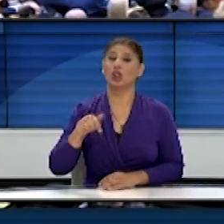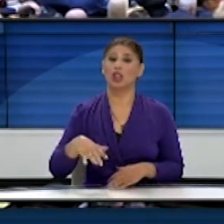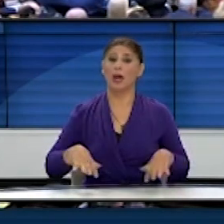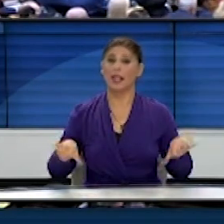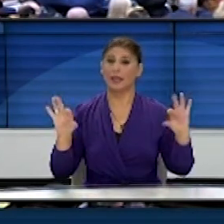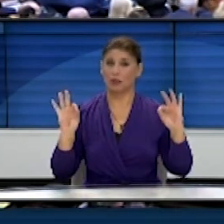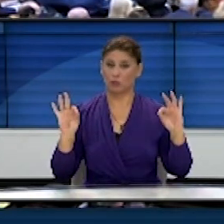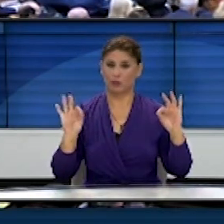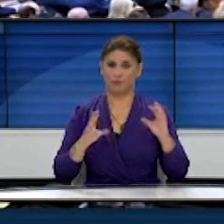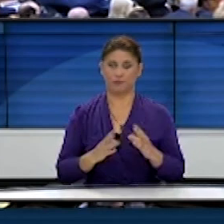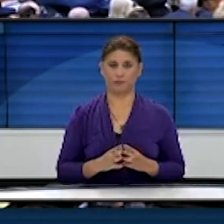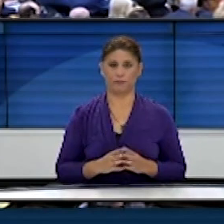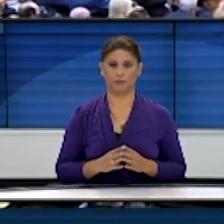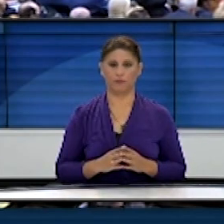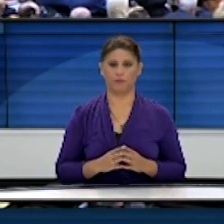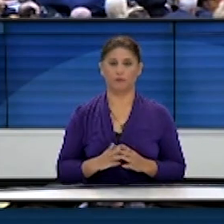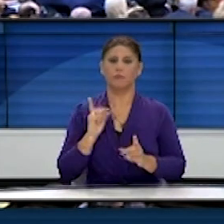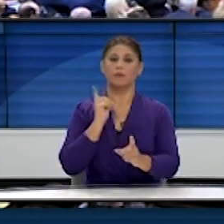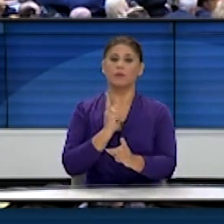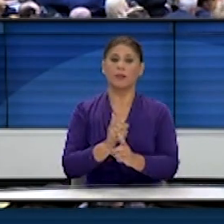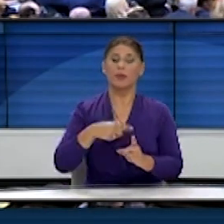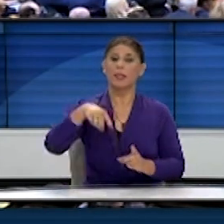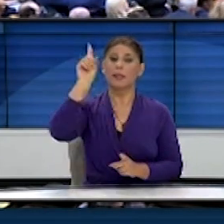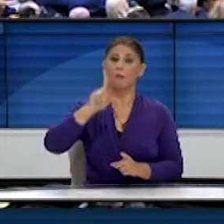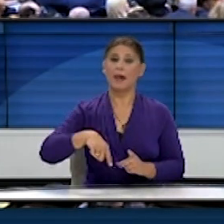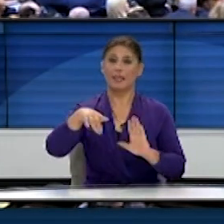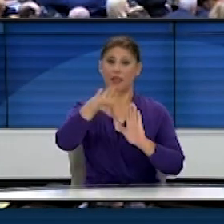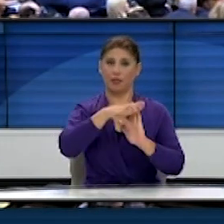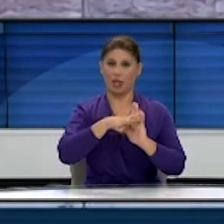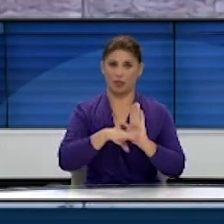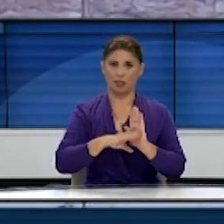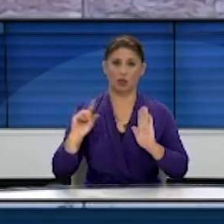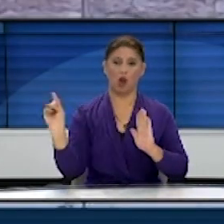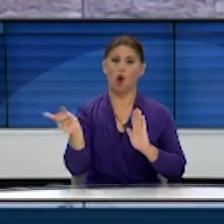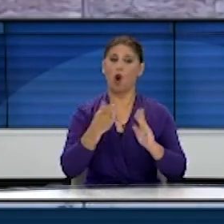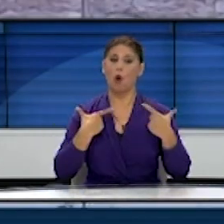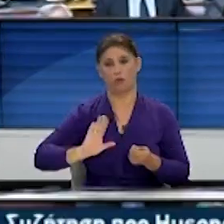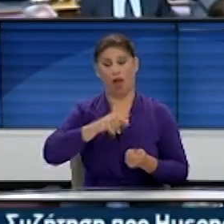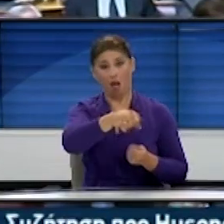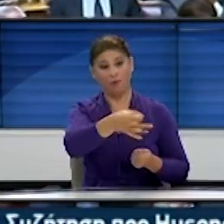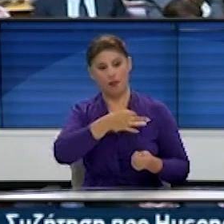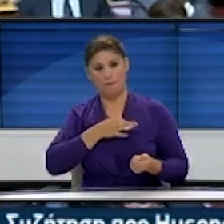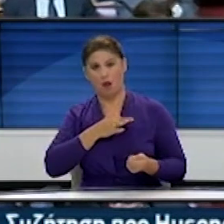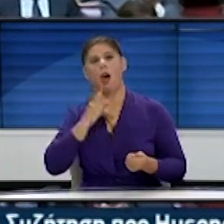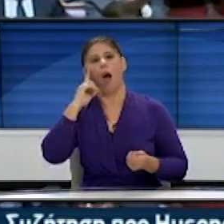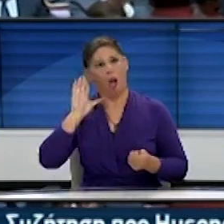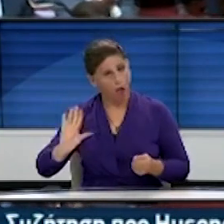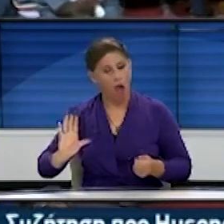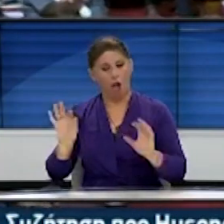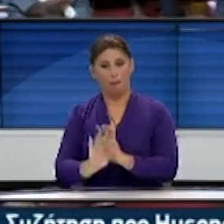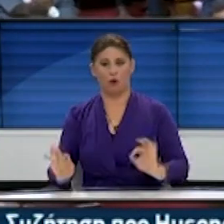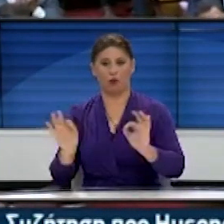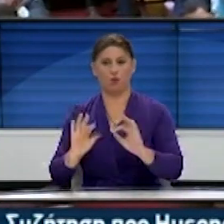διοργανώνει η οργάνωση μελών του ΣΥΡΙΖΑ Βερολίνου. Στη συνέχεια θα συναντηθεί με την ηγεσία του Ντιλίνκε και αύριο Παρασκευή